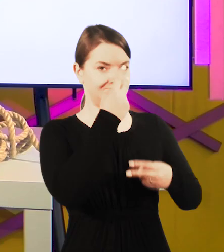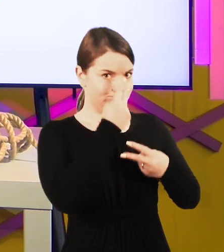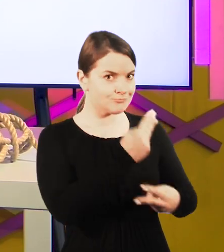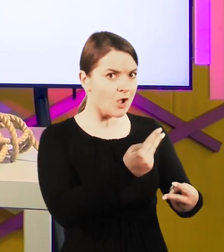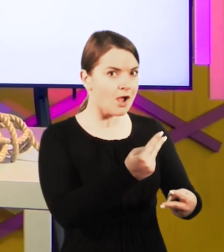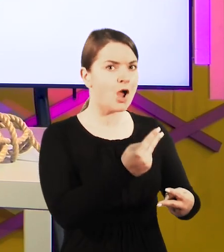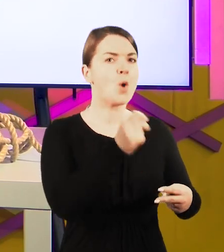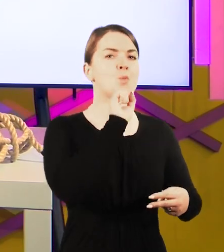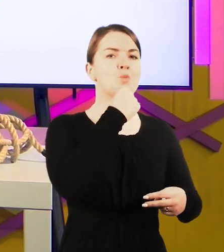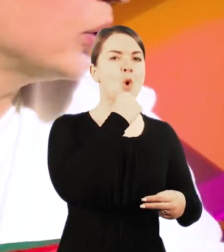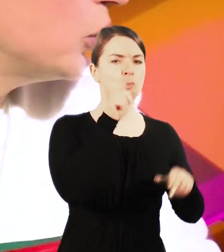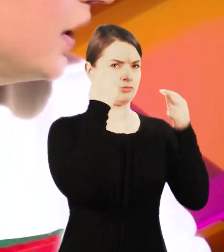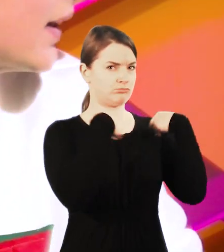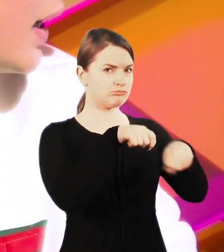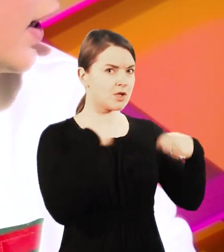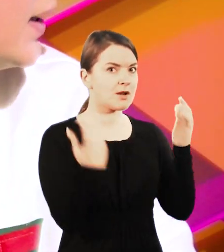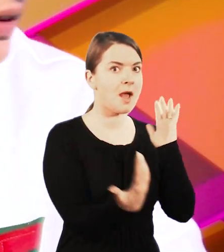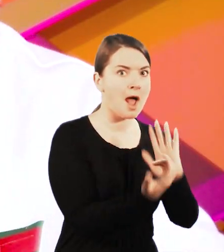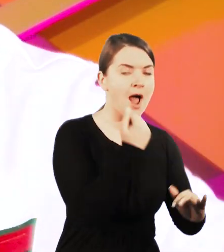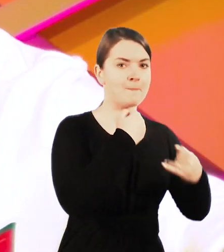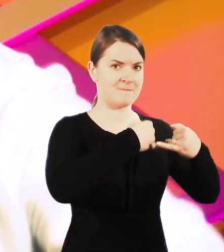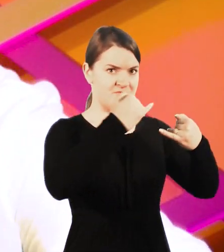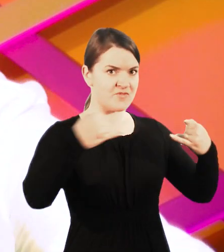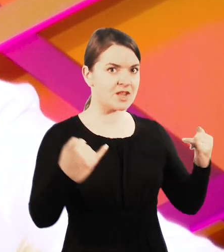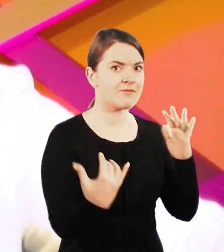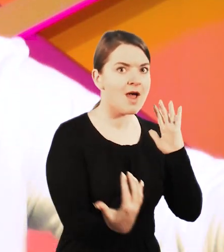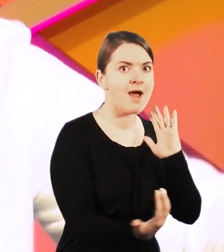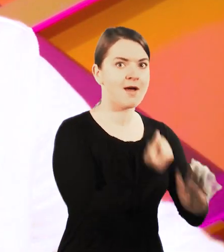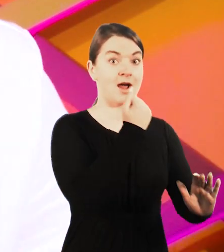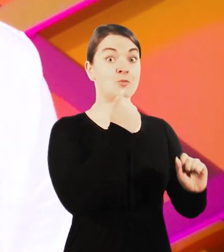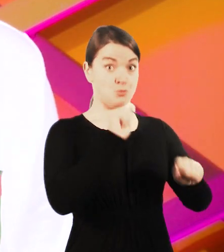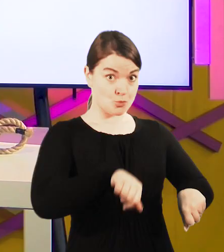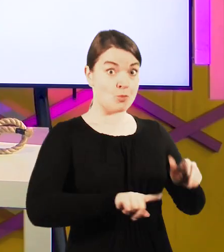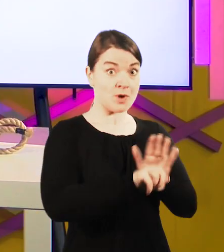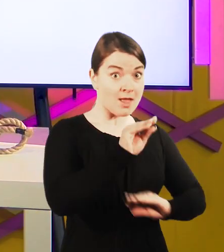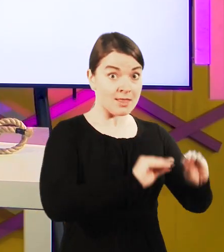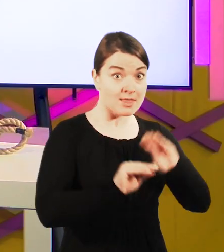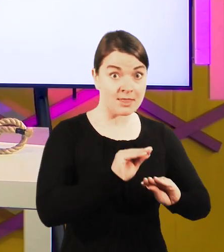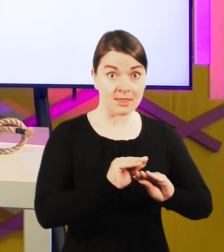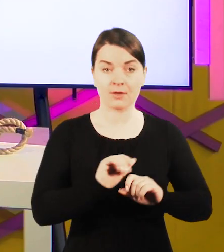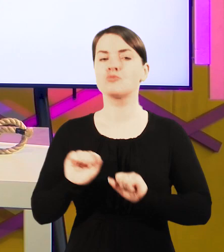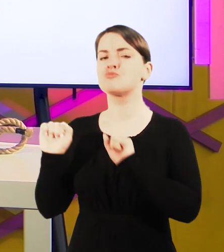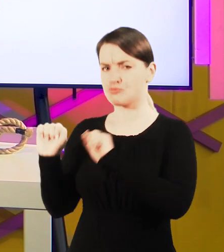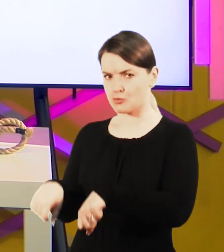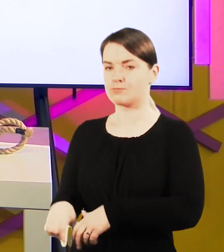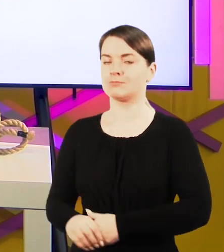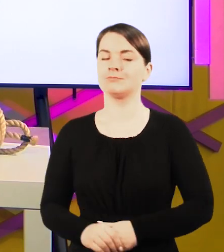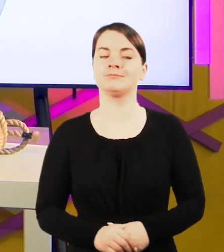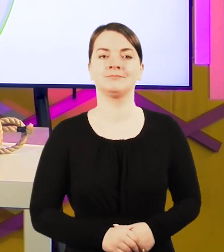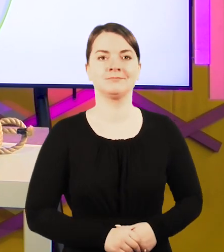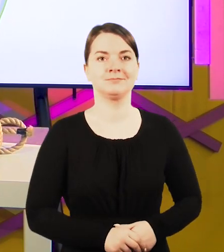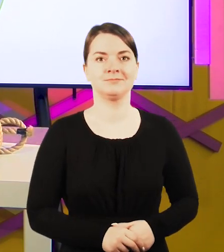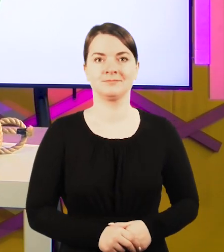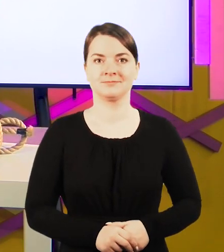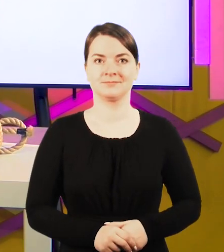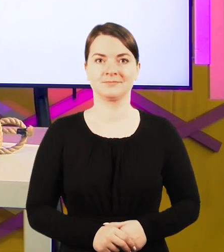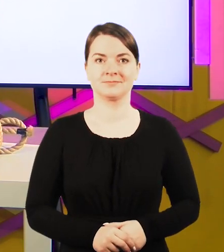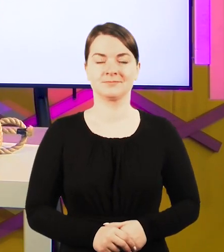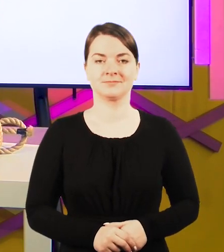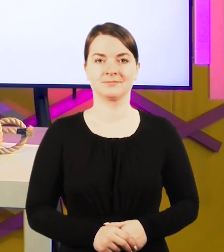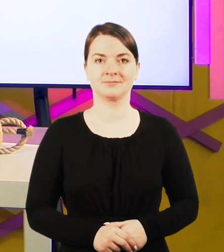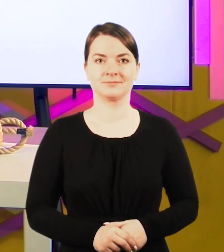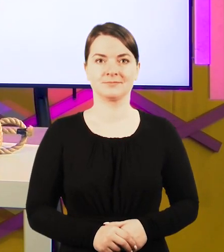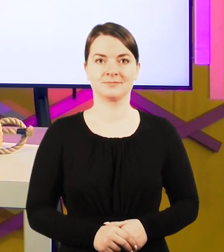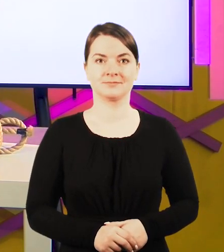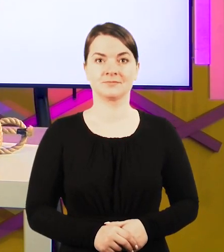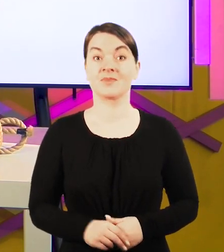Na vadi, radau močiutės skaras, radau virvės, tai galiu pradėti gaminti? Gamink.